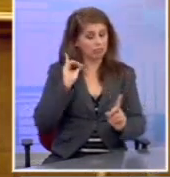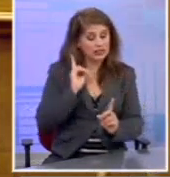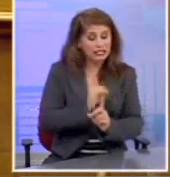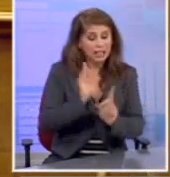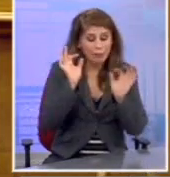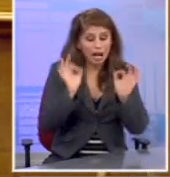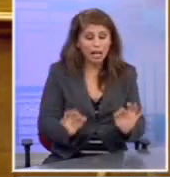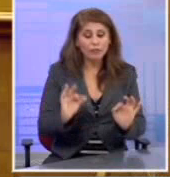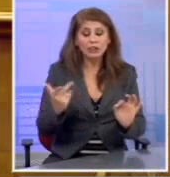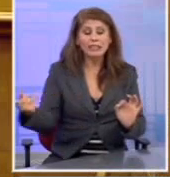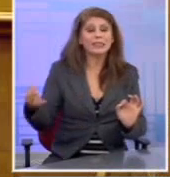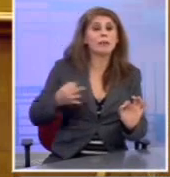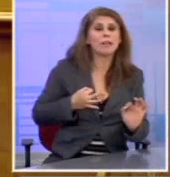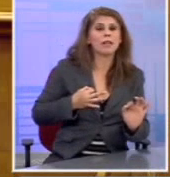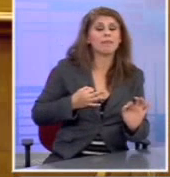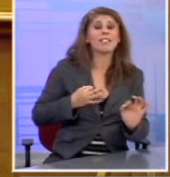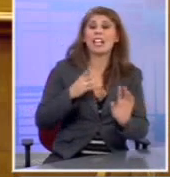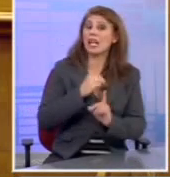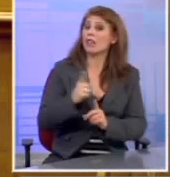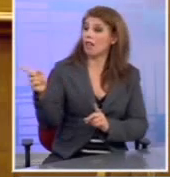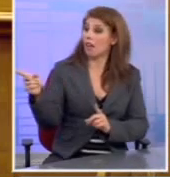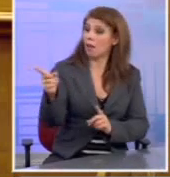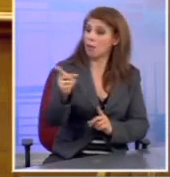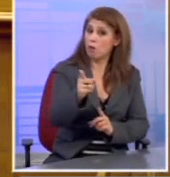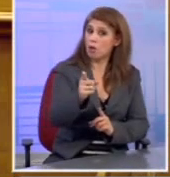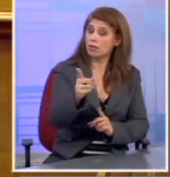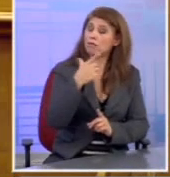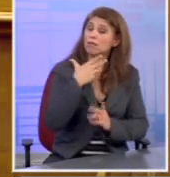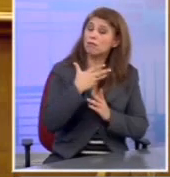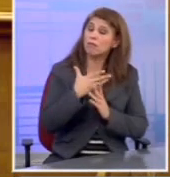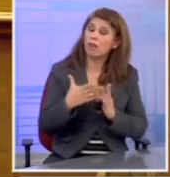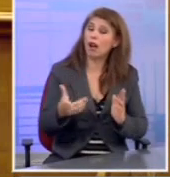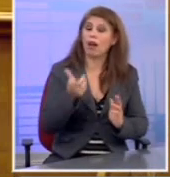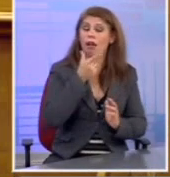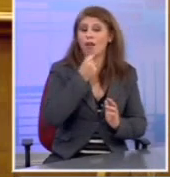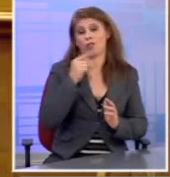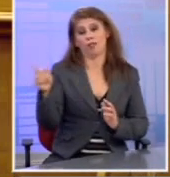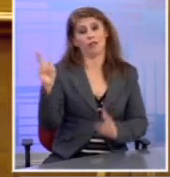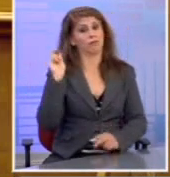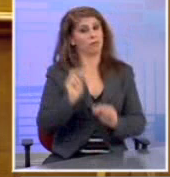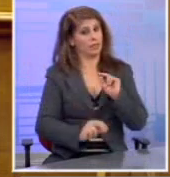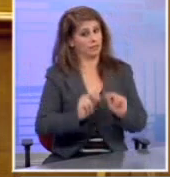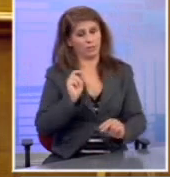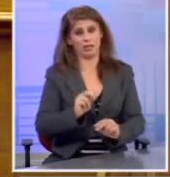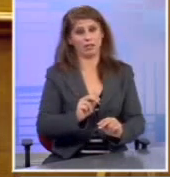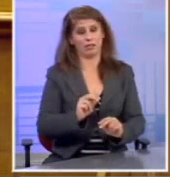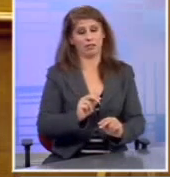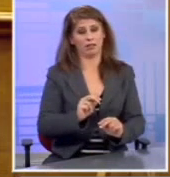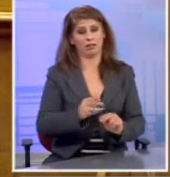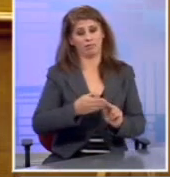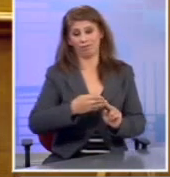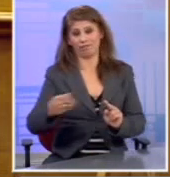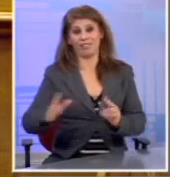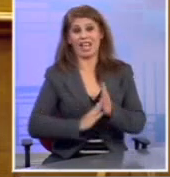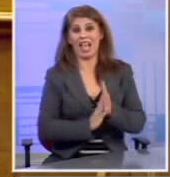Ειδικά από εσάς που με πολύ μεγάλη ευκολία τις έχετε ψηφίσει αυτές τις